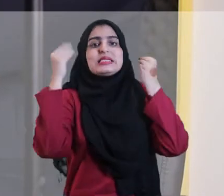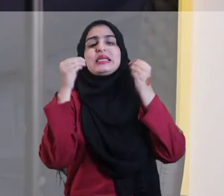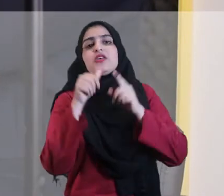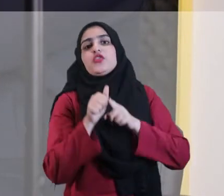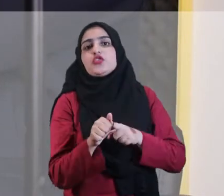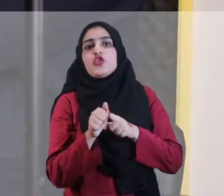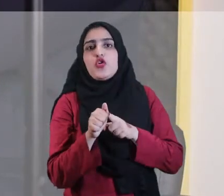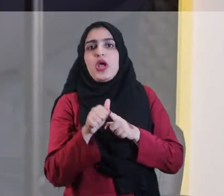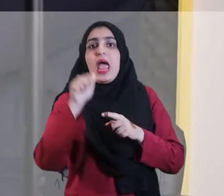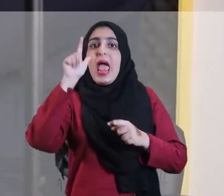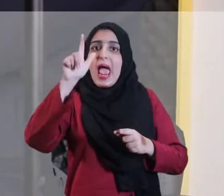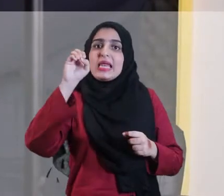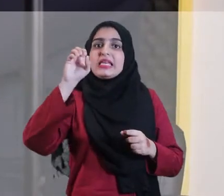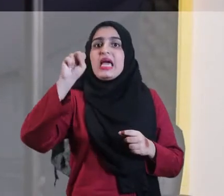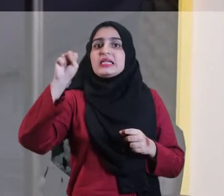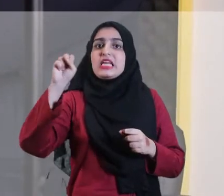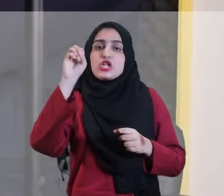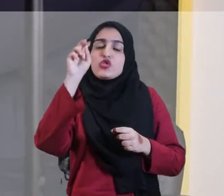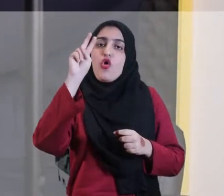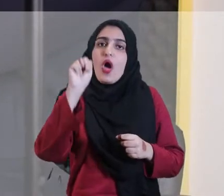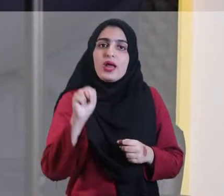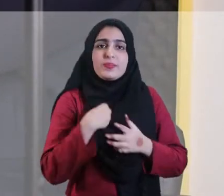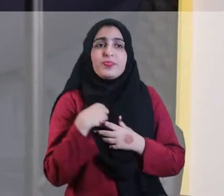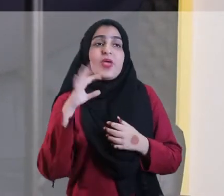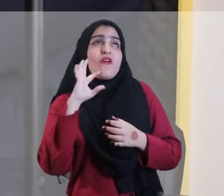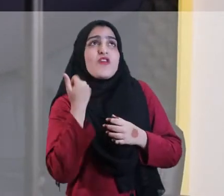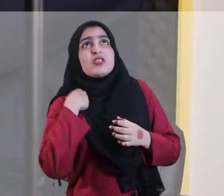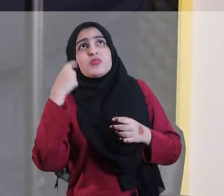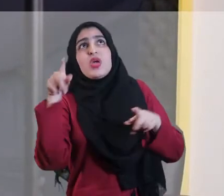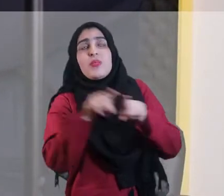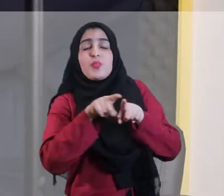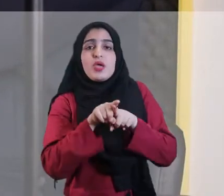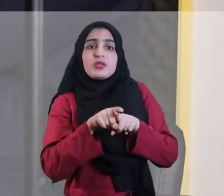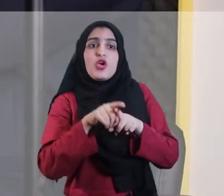हमे किन किन